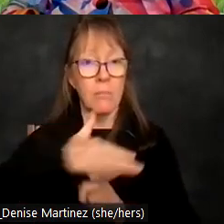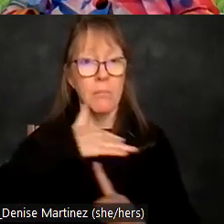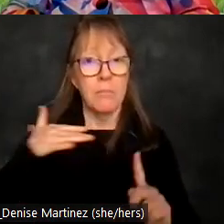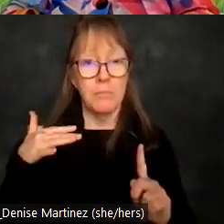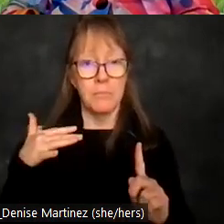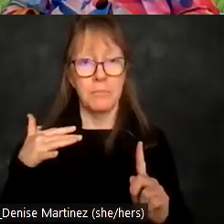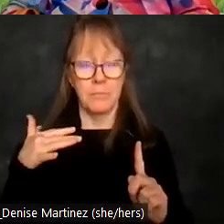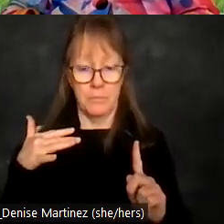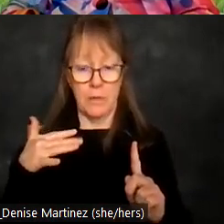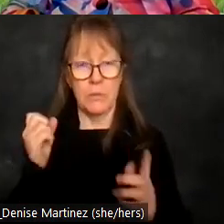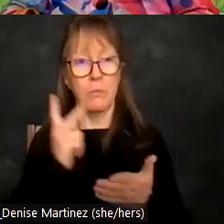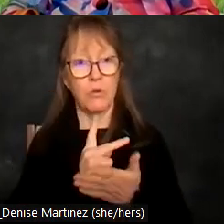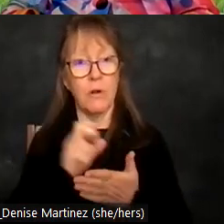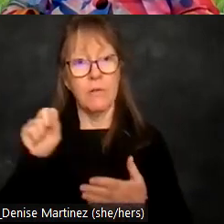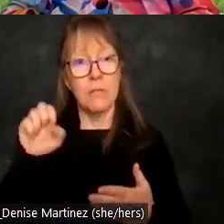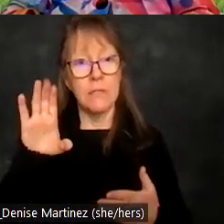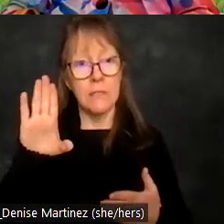qui était approuvé